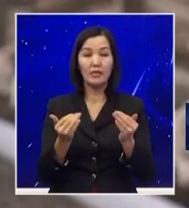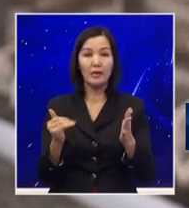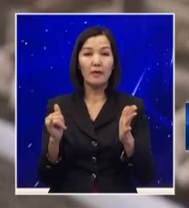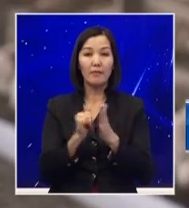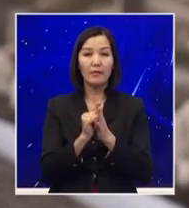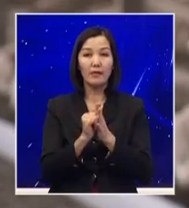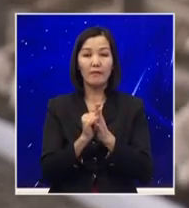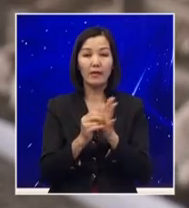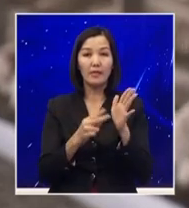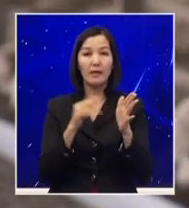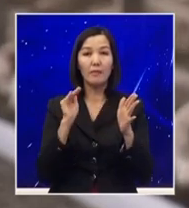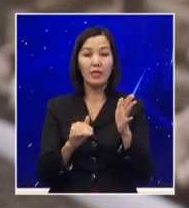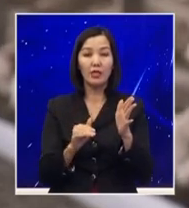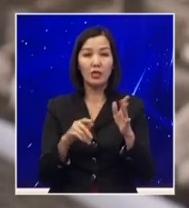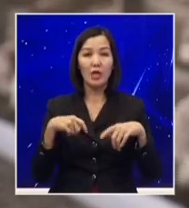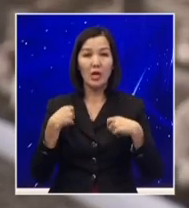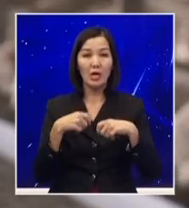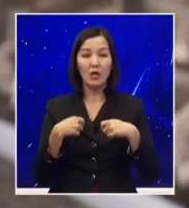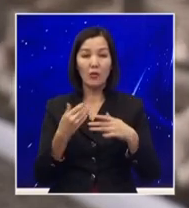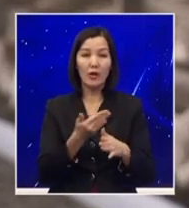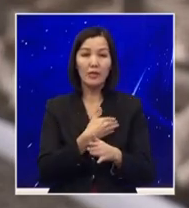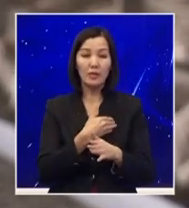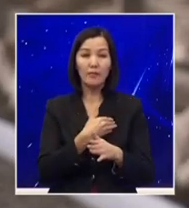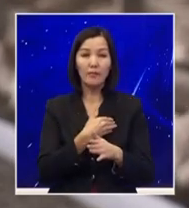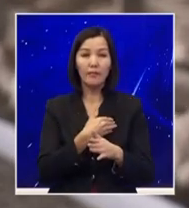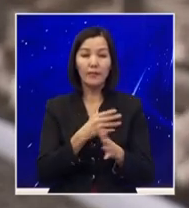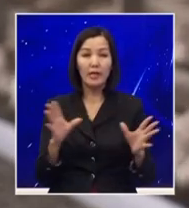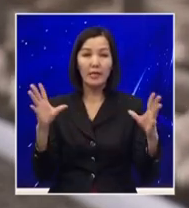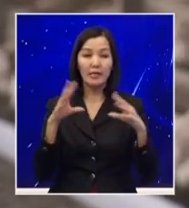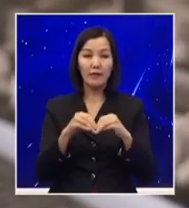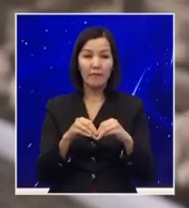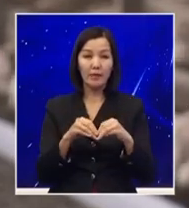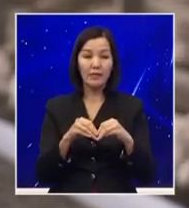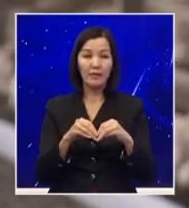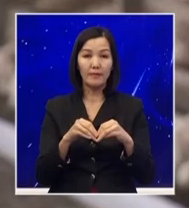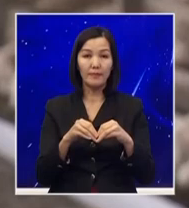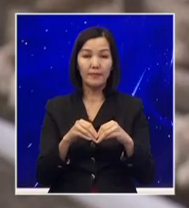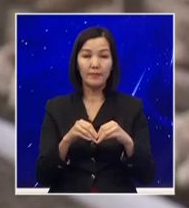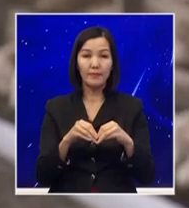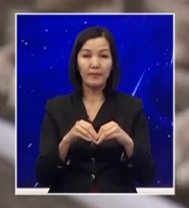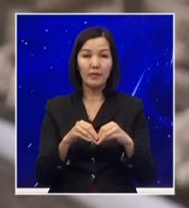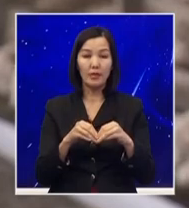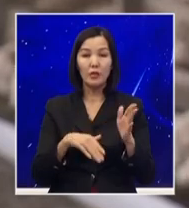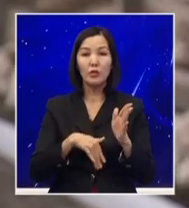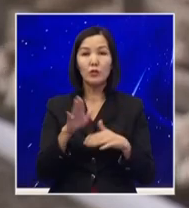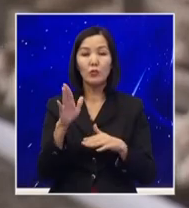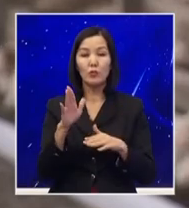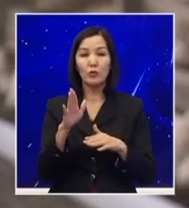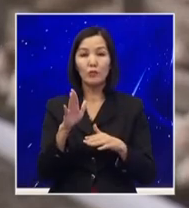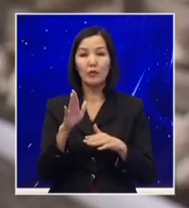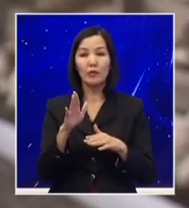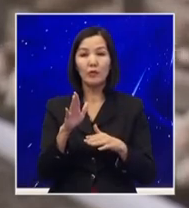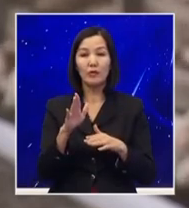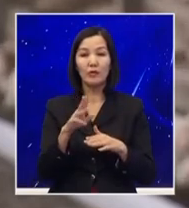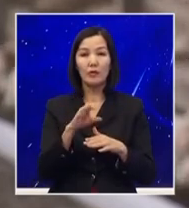момент поставили 7 тысяч голов. Хотим добиться совместно с научными работниками